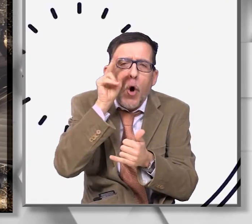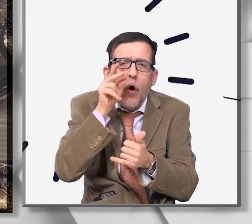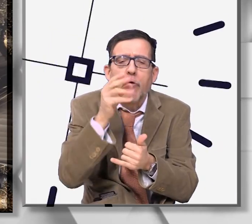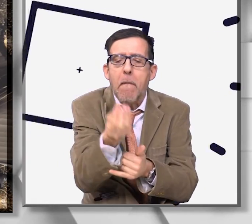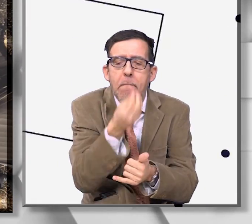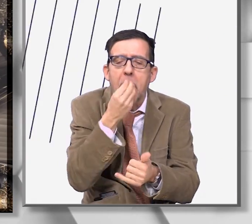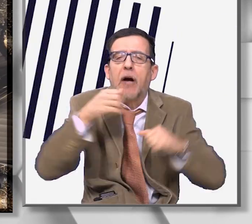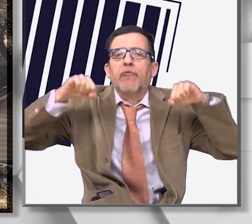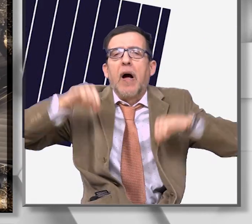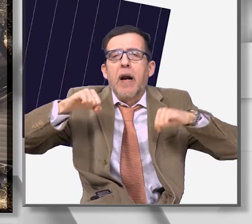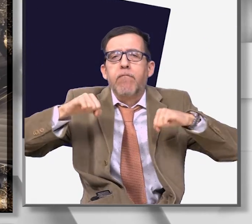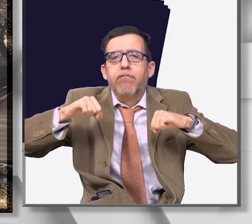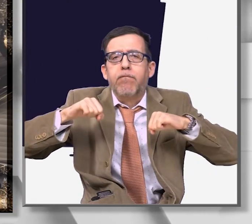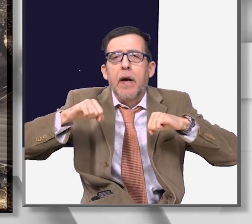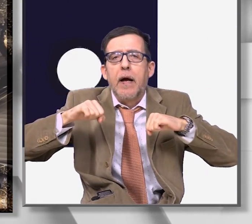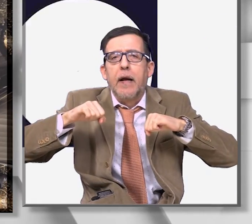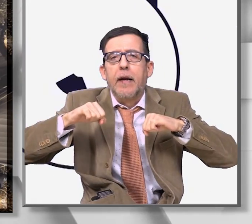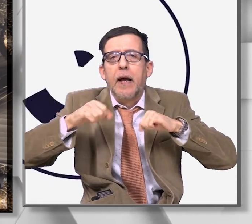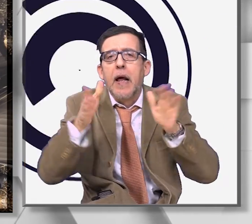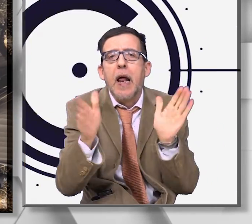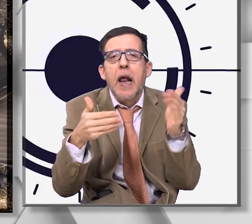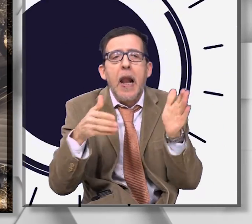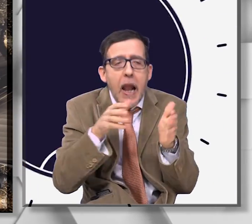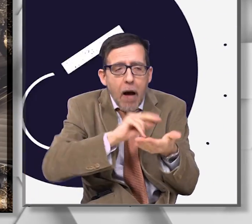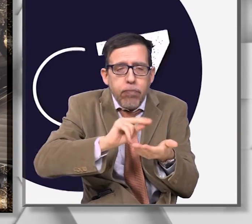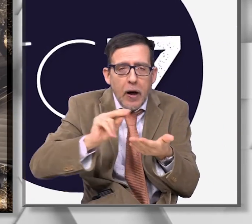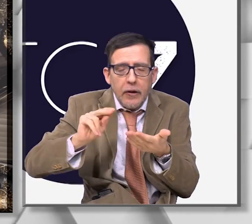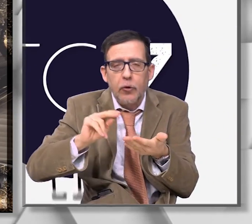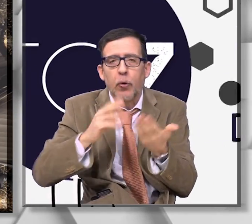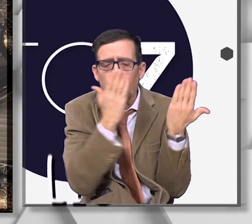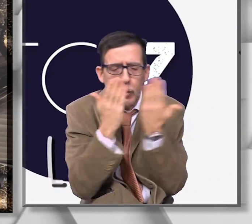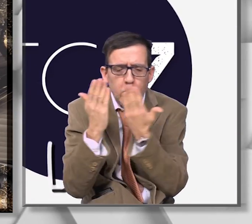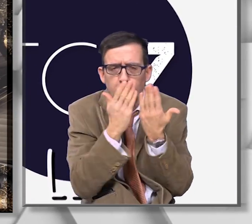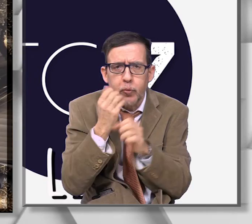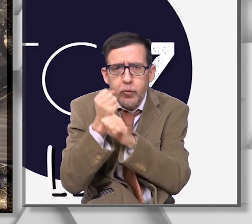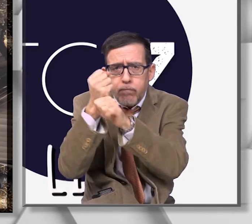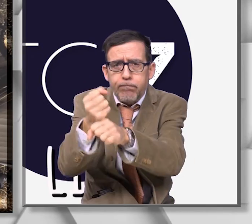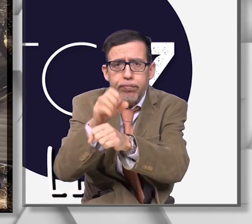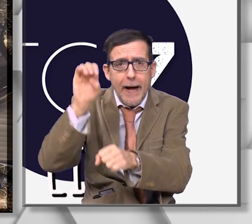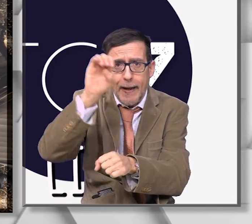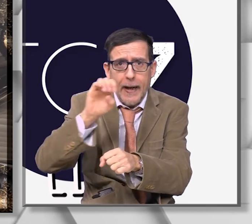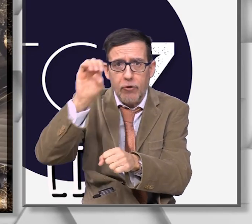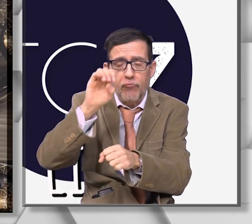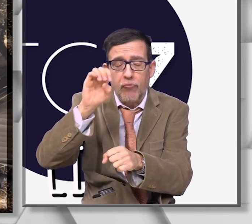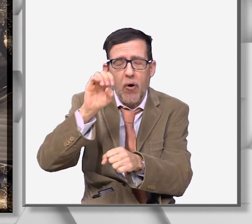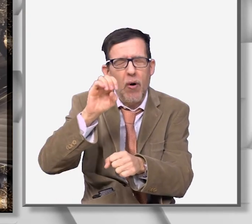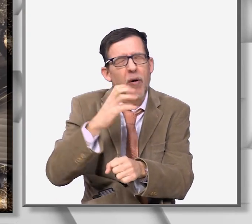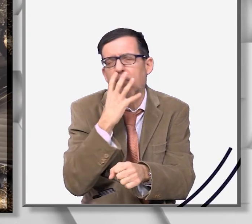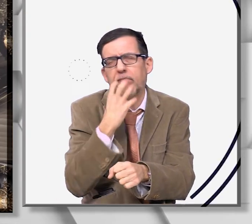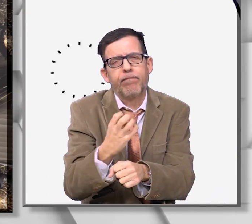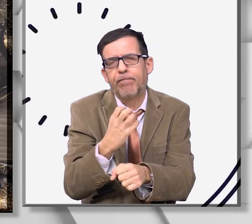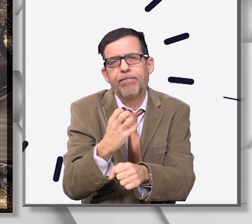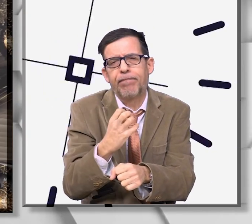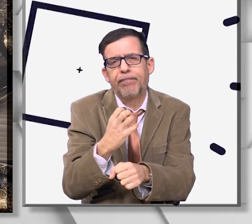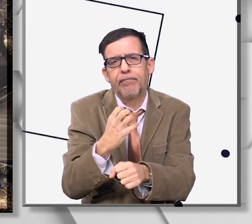attraverso un programma di laboratori uno studio commissionato dalla regione sardegna sul triste fenomeno del